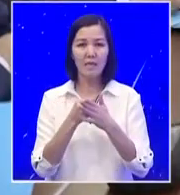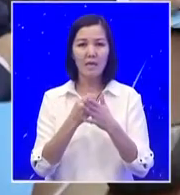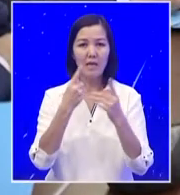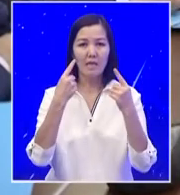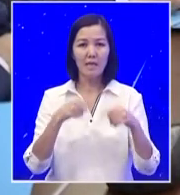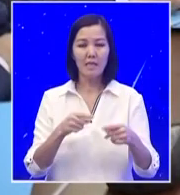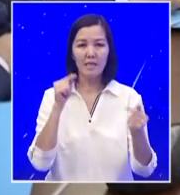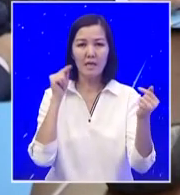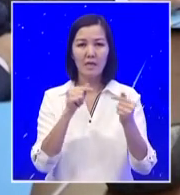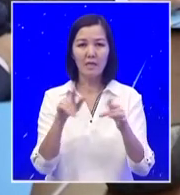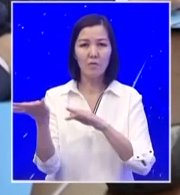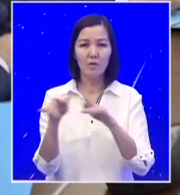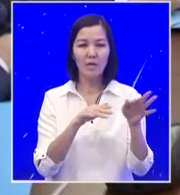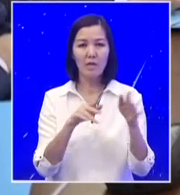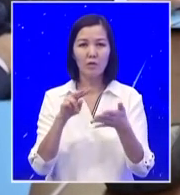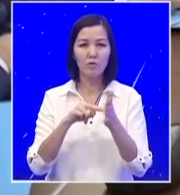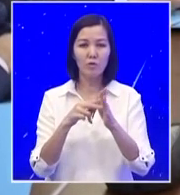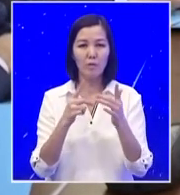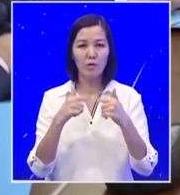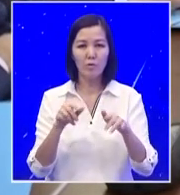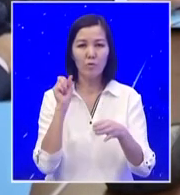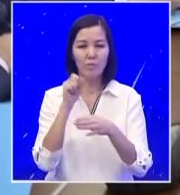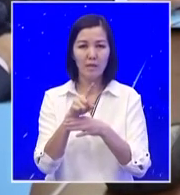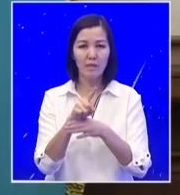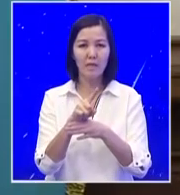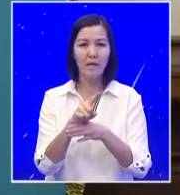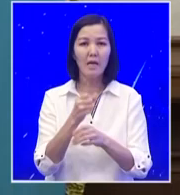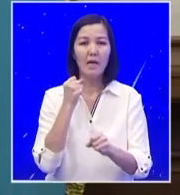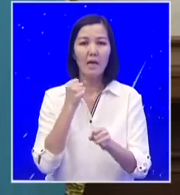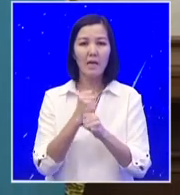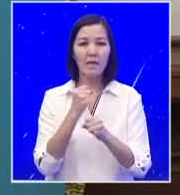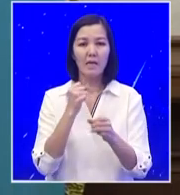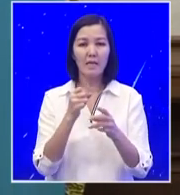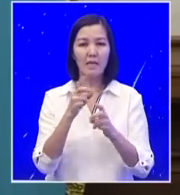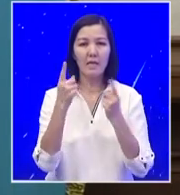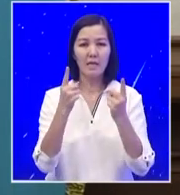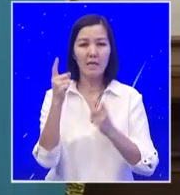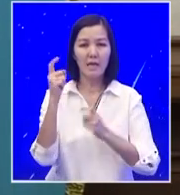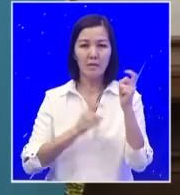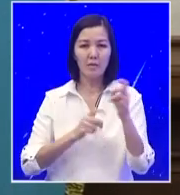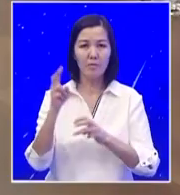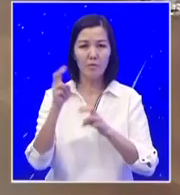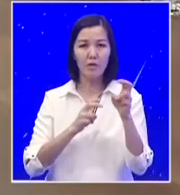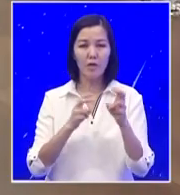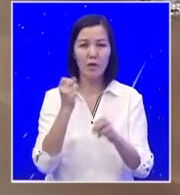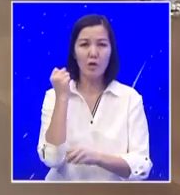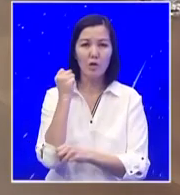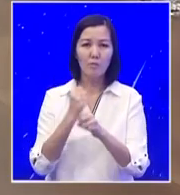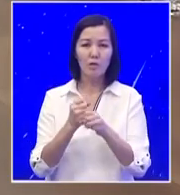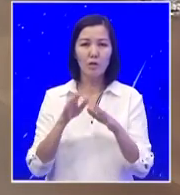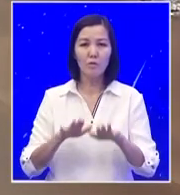дейін дағдарысқа қарсы өткізілетін шаралардың жоспарын құру міндеттелді. Сонымен қатар ірі кәсіпорындардағы жұмысшылардың орнын сақтап